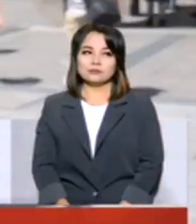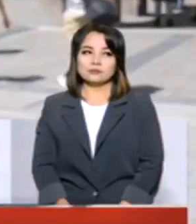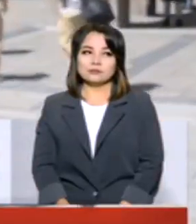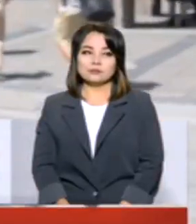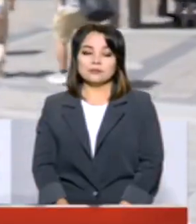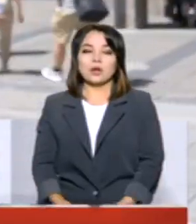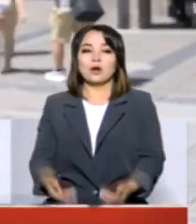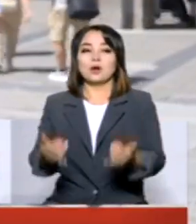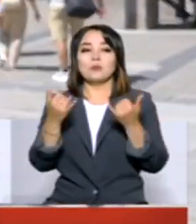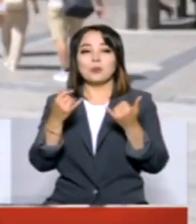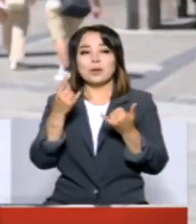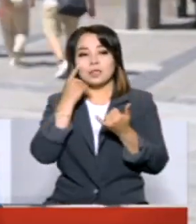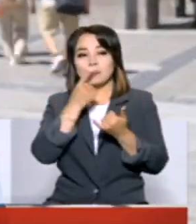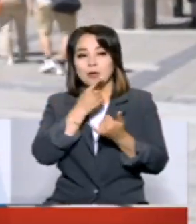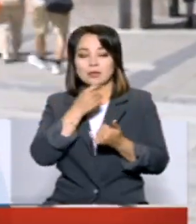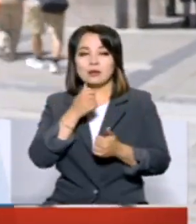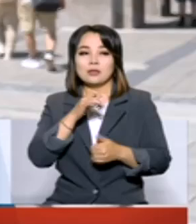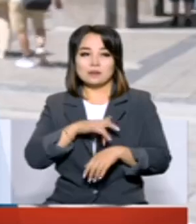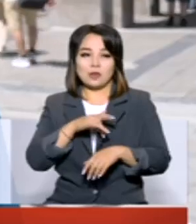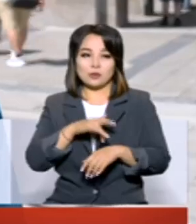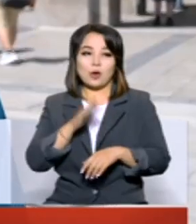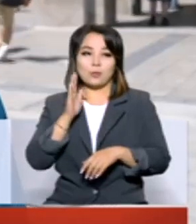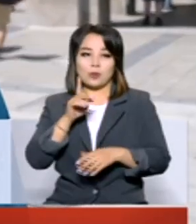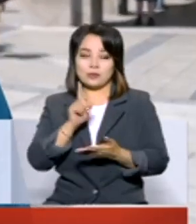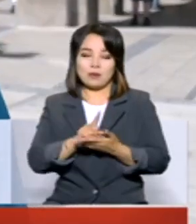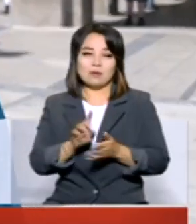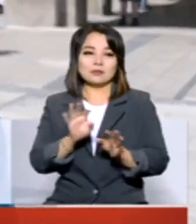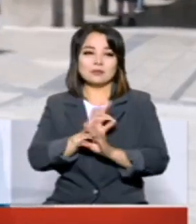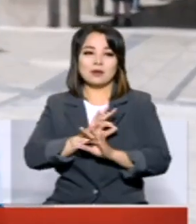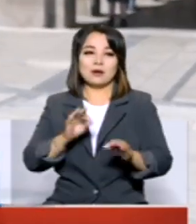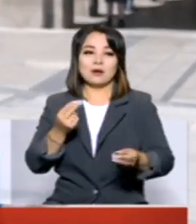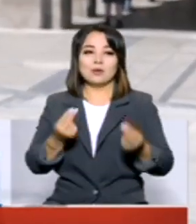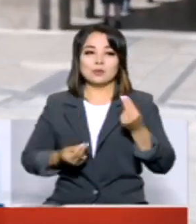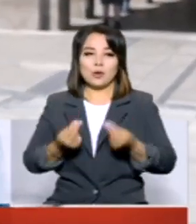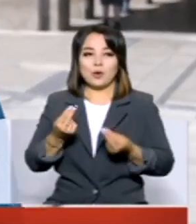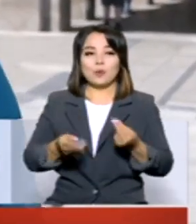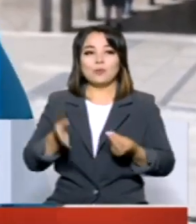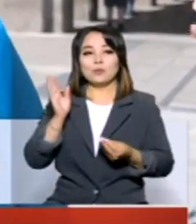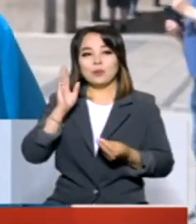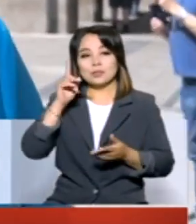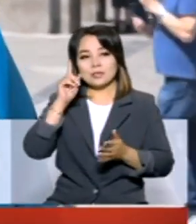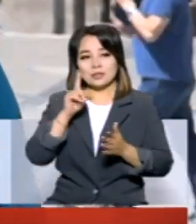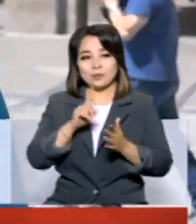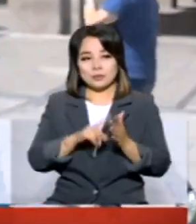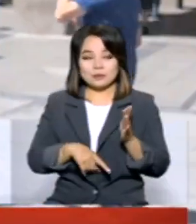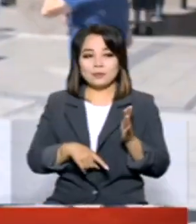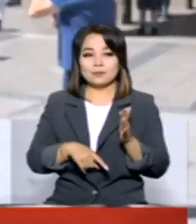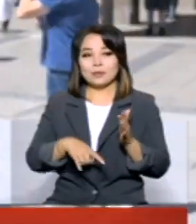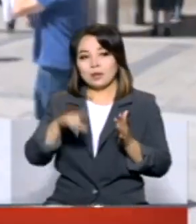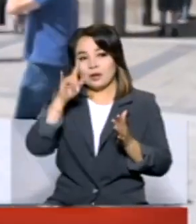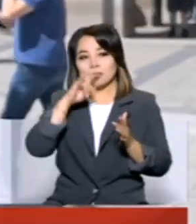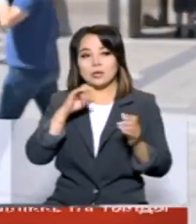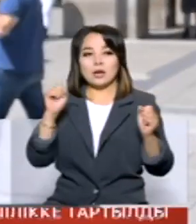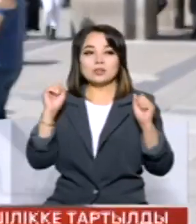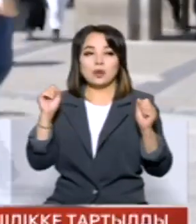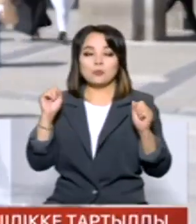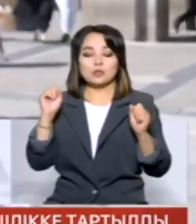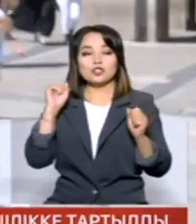Бүгін Испанияға жанкүйер боламыз. Нағыз керемет драма матч болады деп сенем. Қазақ спорты